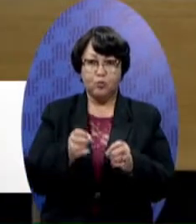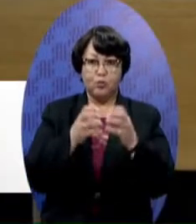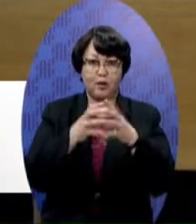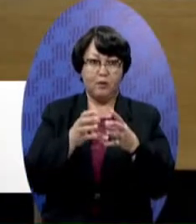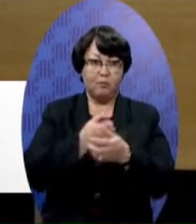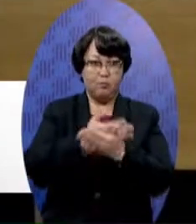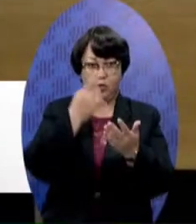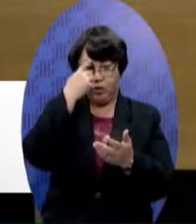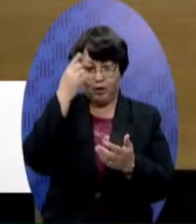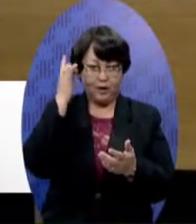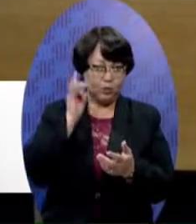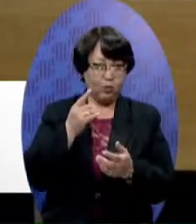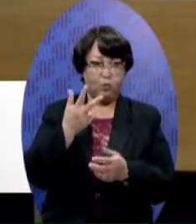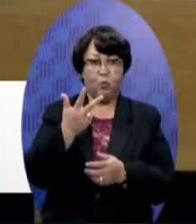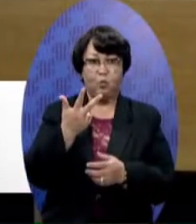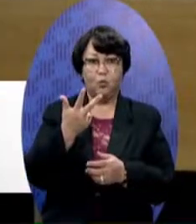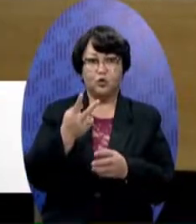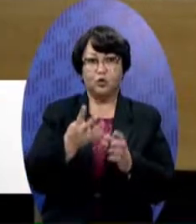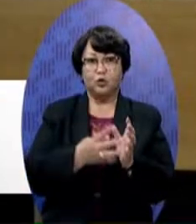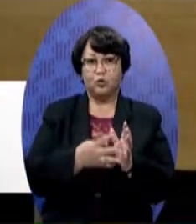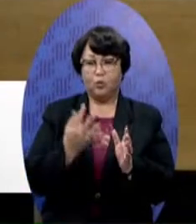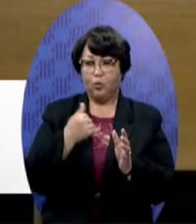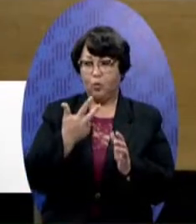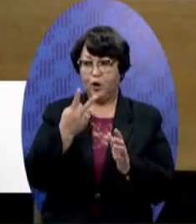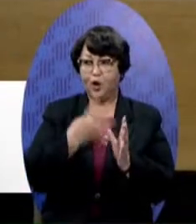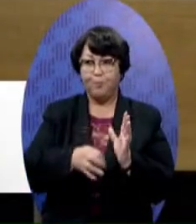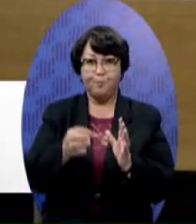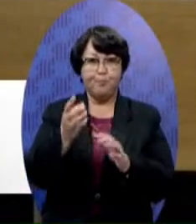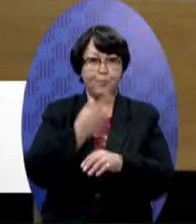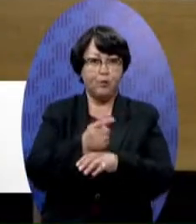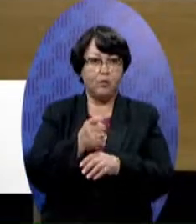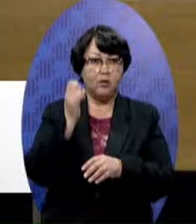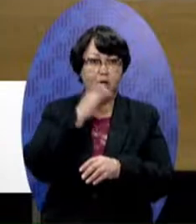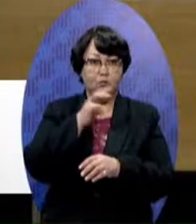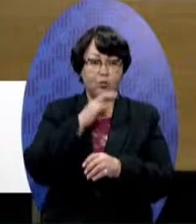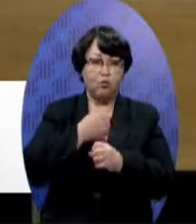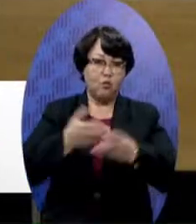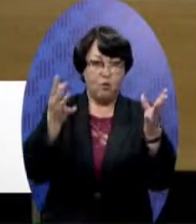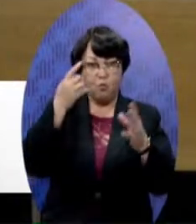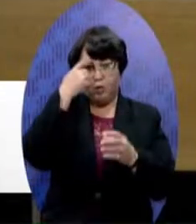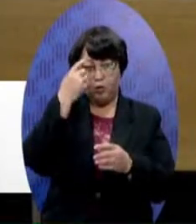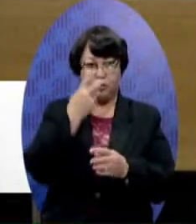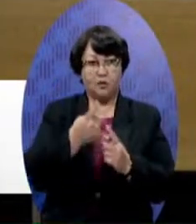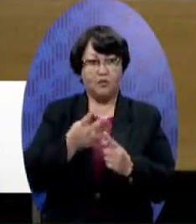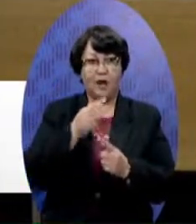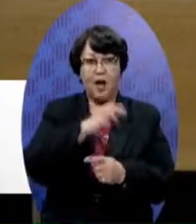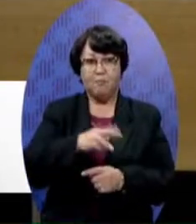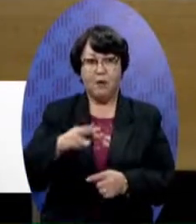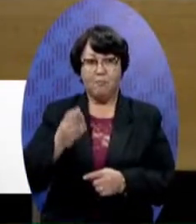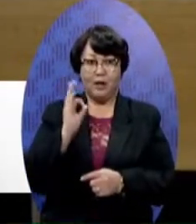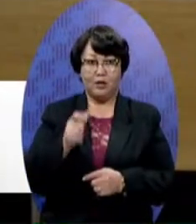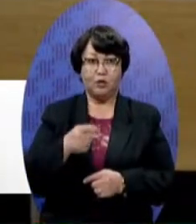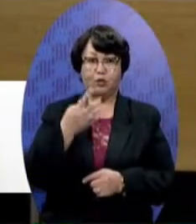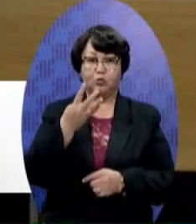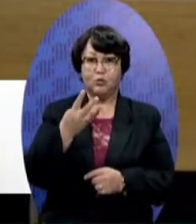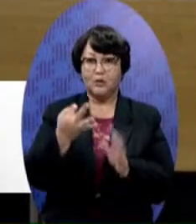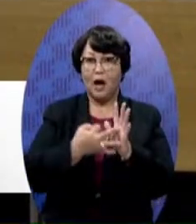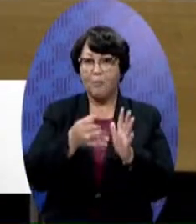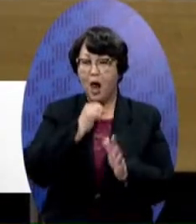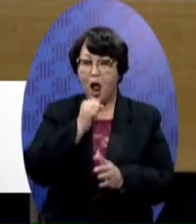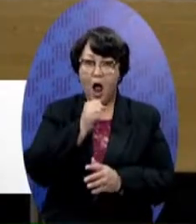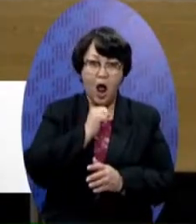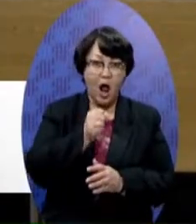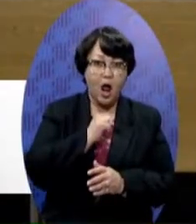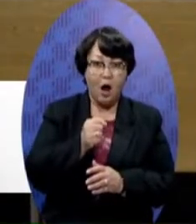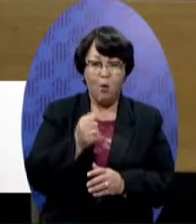удаа 39 дугаарын 390 минутын нэвтрүүлгийг 20 бидээтэй цацсан бол Монгол телевиз MM агентлаг 48 ярилцлагыг